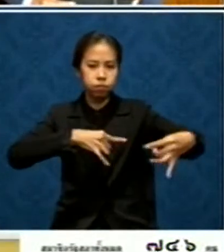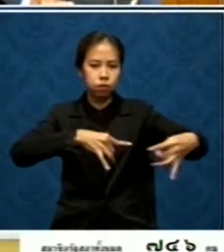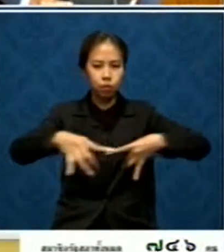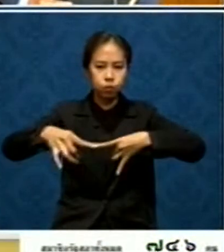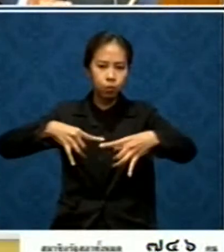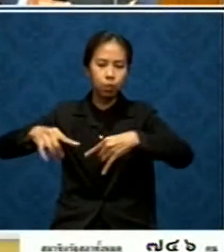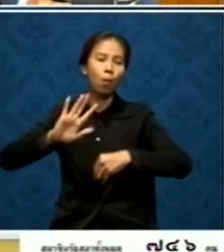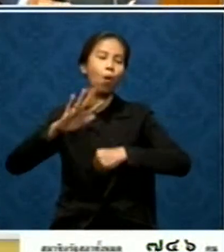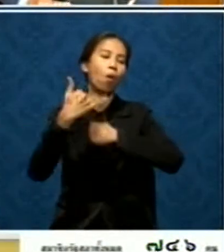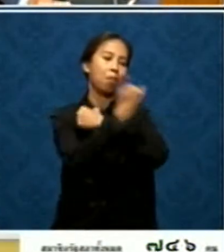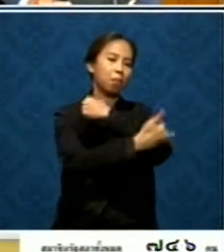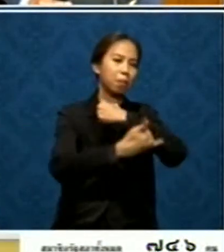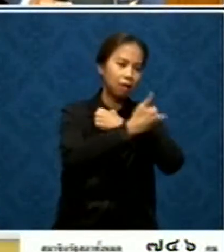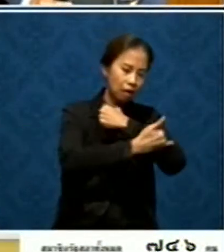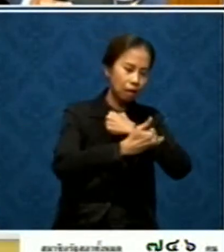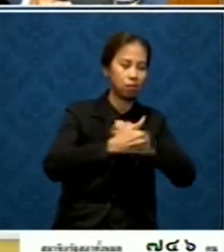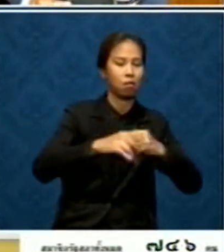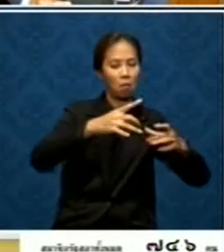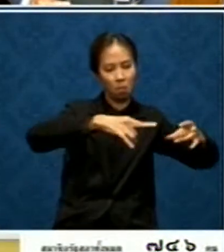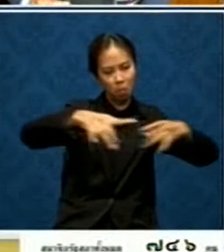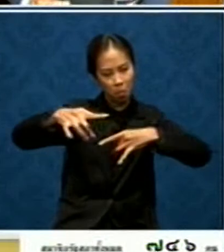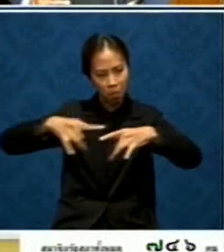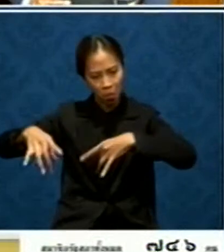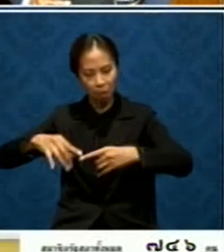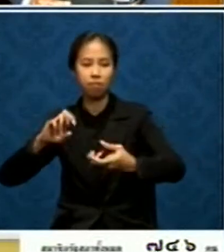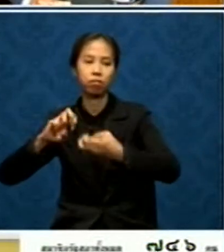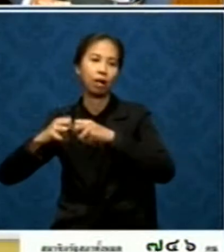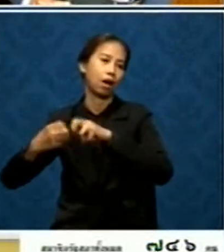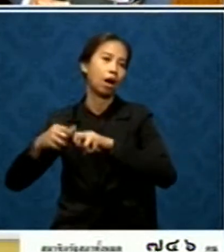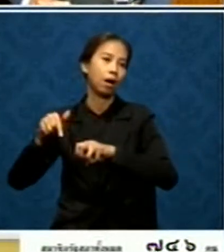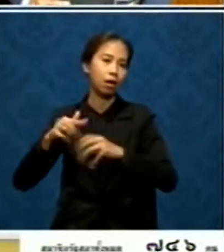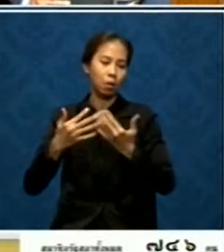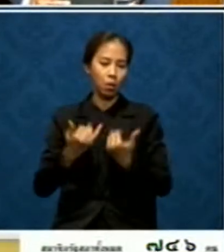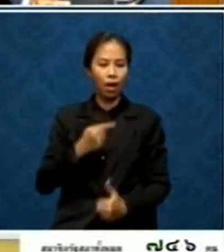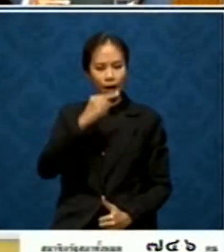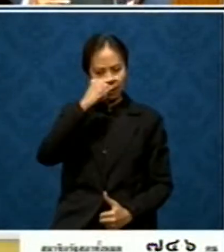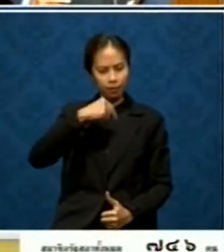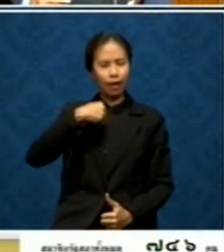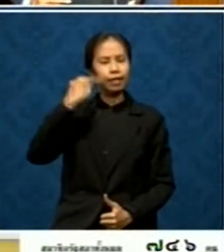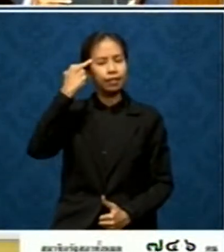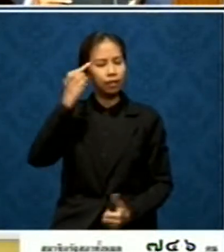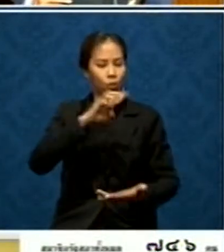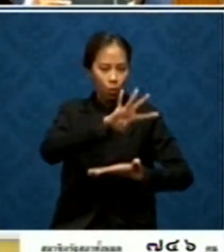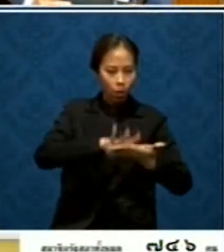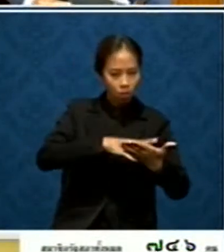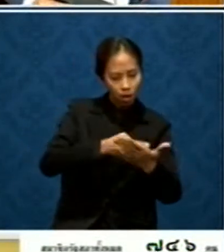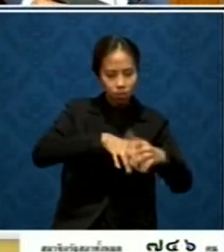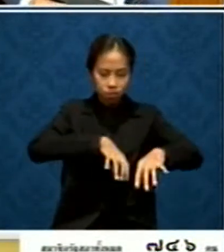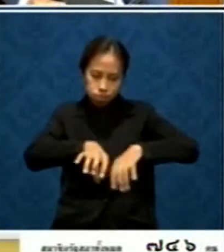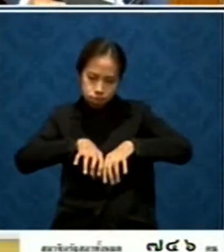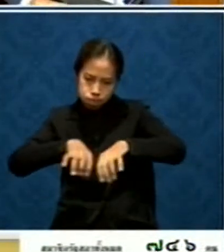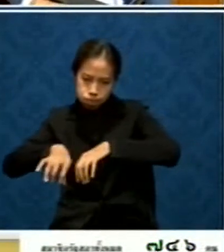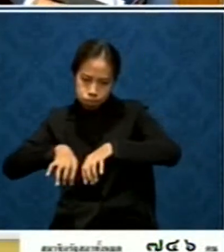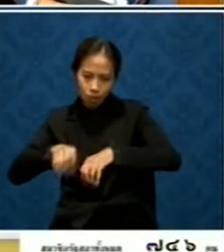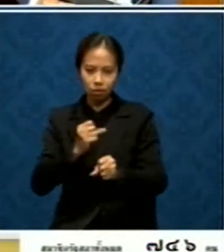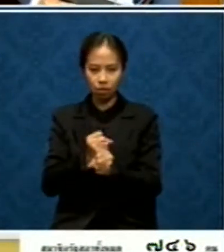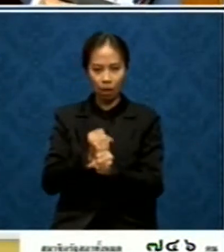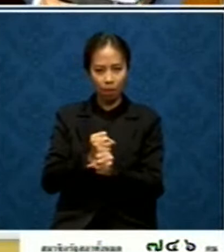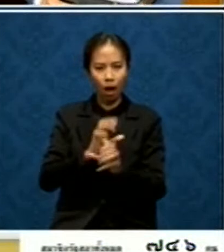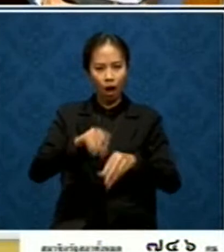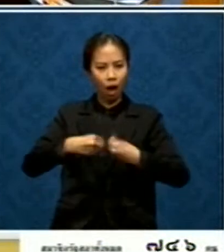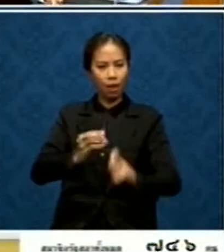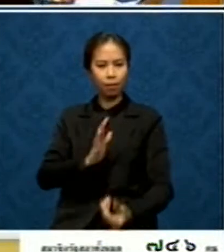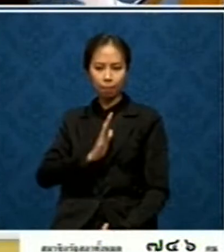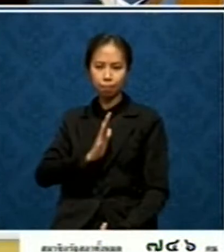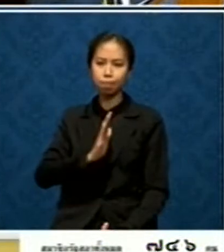แรงขึ้นเป็นโจทย์ท้าทายที่ประเทศไทยจะต้องกำหนดบทบาทและวางตัวอย่างเหมาะสม